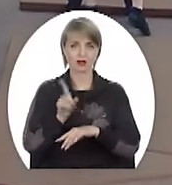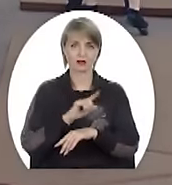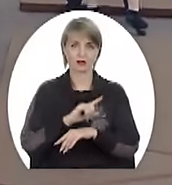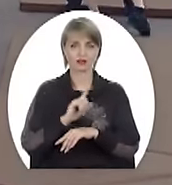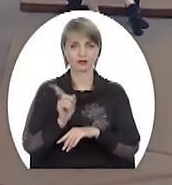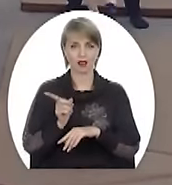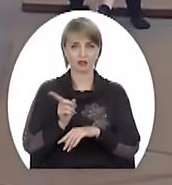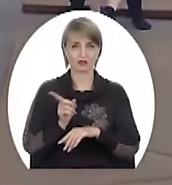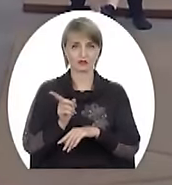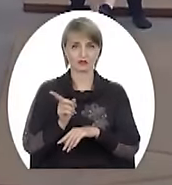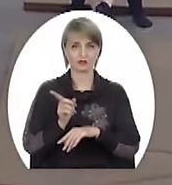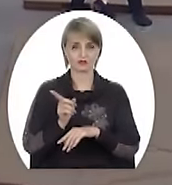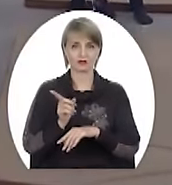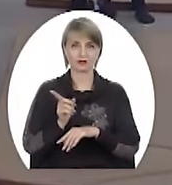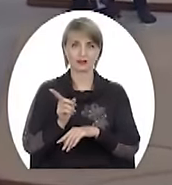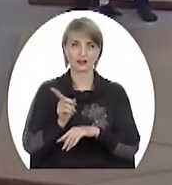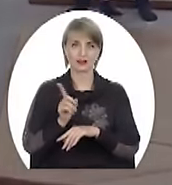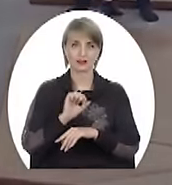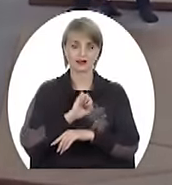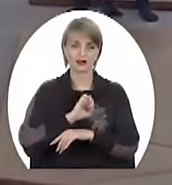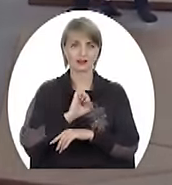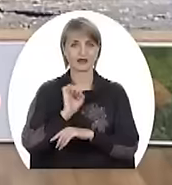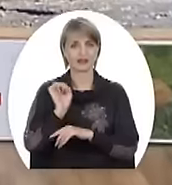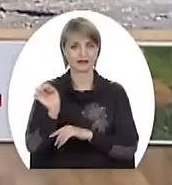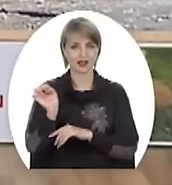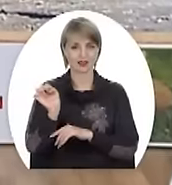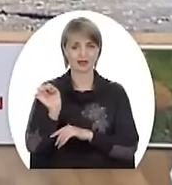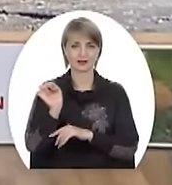головкой наклонять. Тик-так,